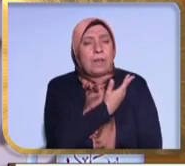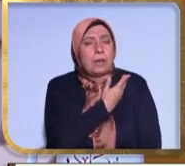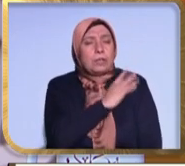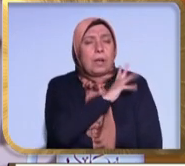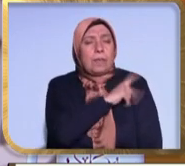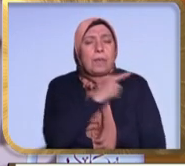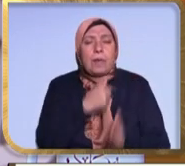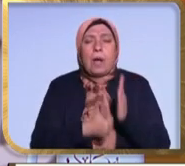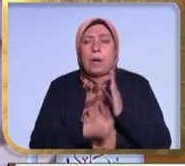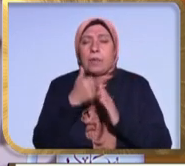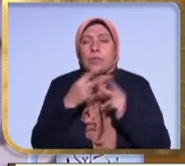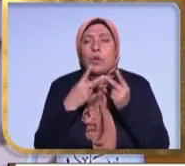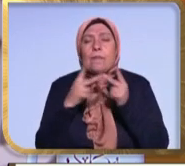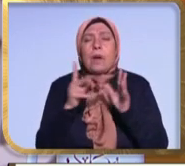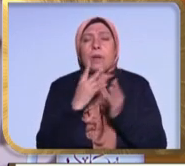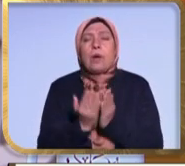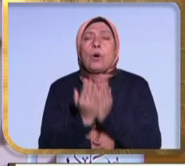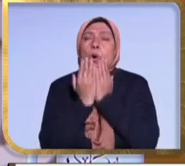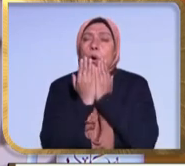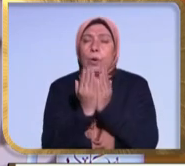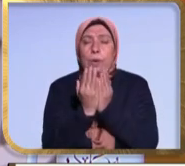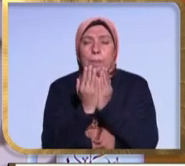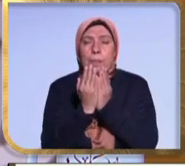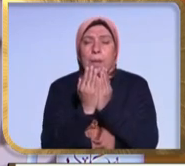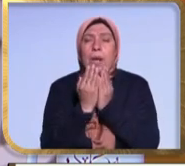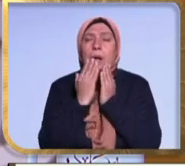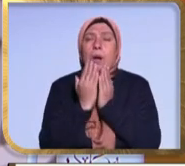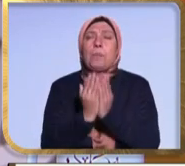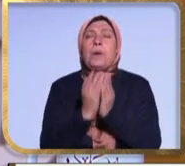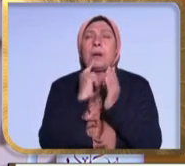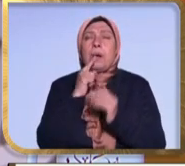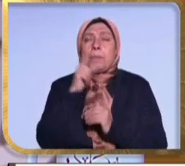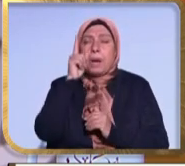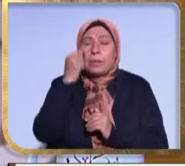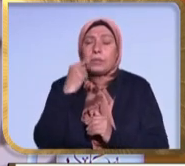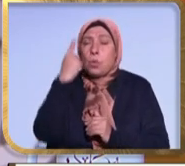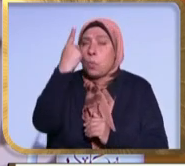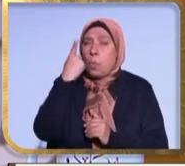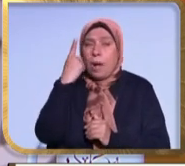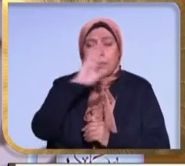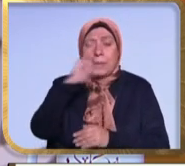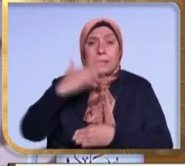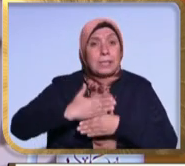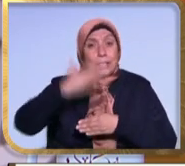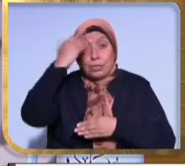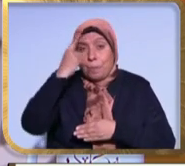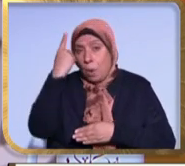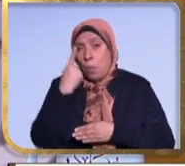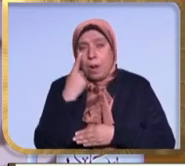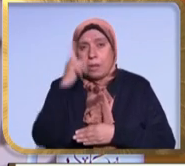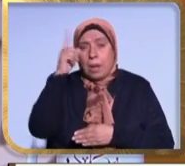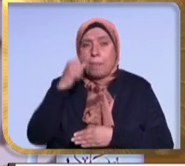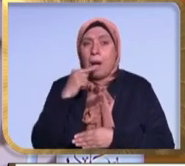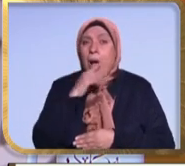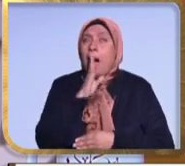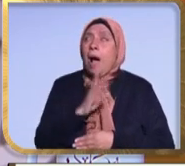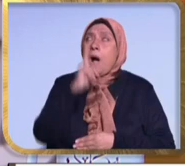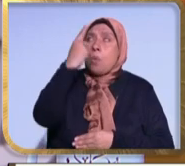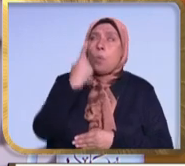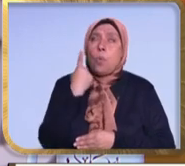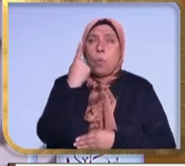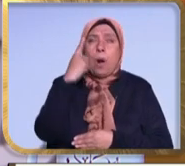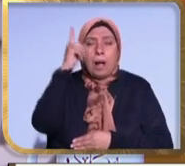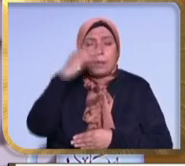وفلسطين فرجا ومخرجا، بحق ليس لها من دون الله كاشفة، اللهم بحق ليس لها من دون